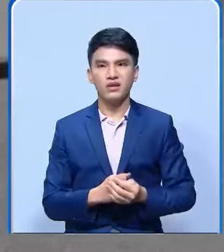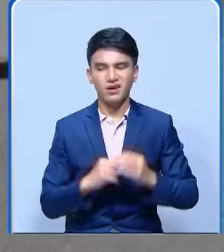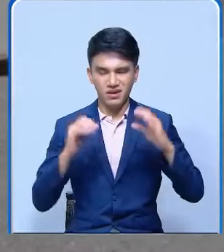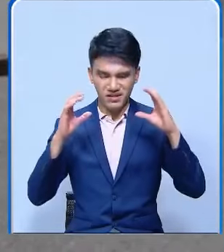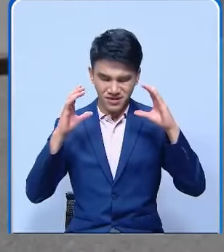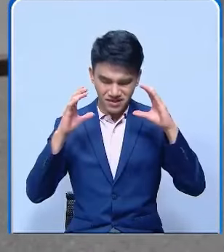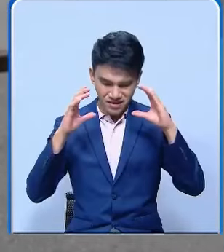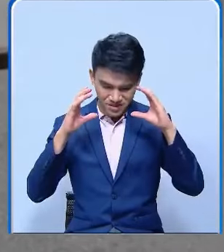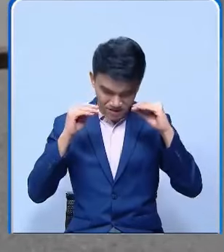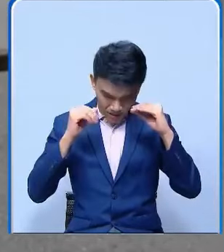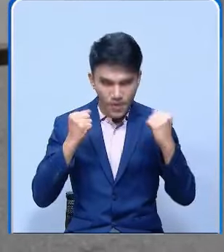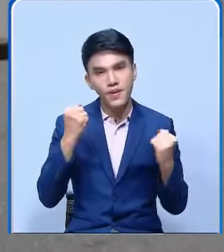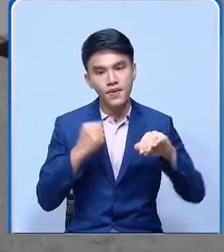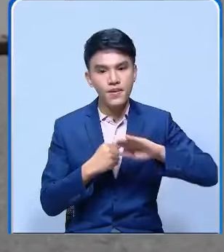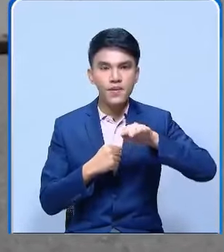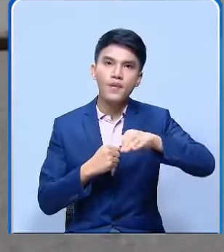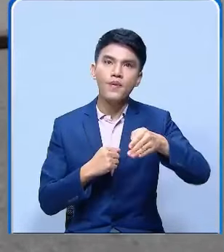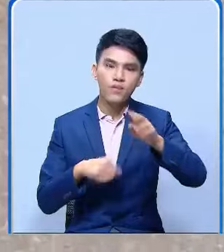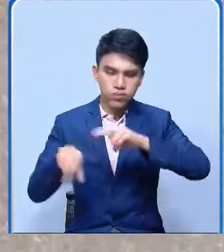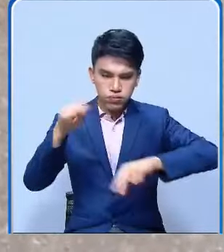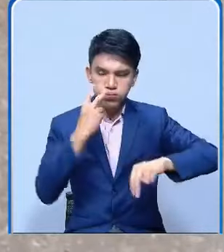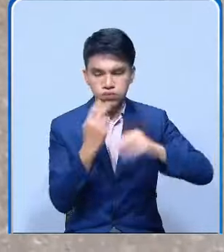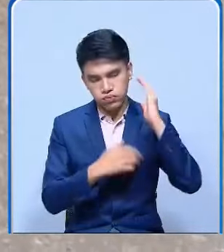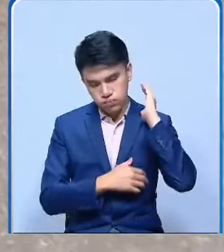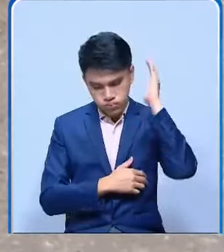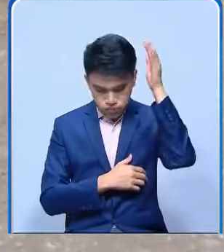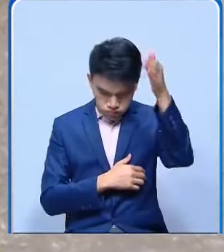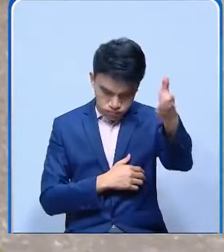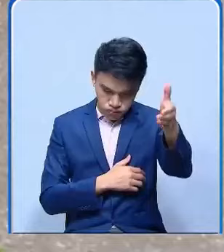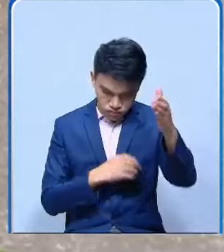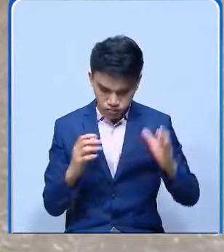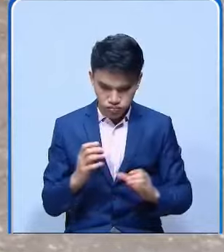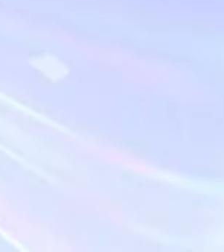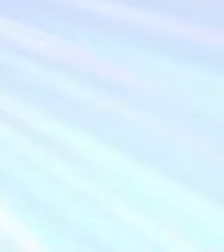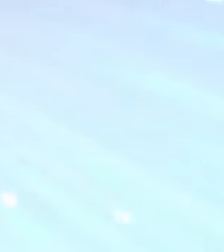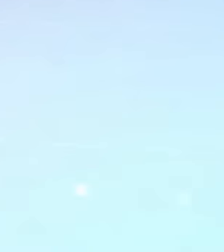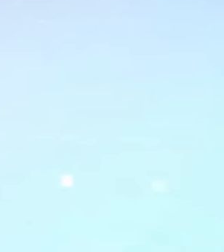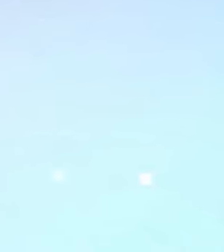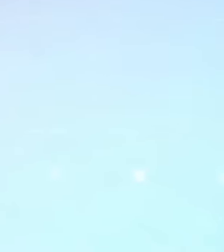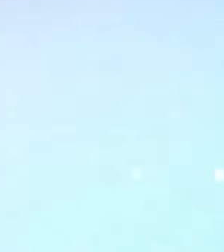แล้วทำให้รถเสียหลักเดี๋ยวจะมีการตรวจสอบอย่างละเอียดกันอีกครั้งนึงเพื่อหาสาเหตุที่แท้จริงค่ะ